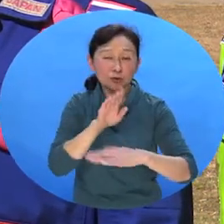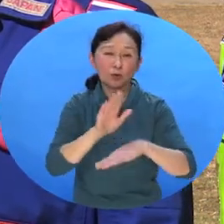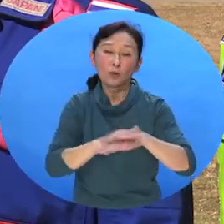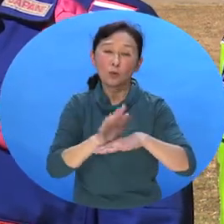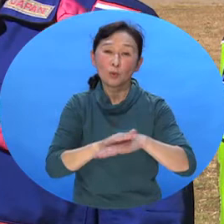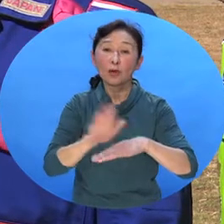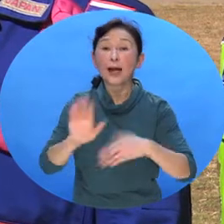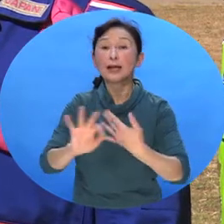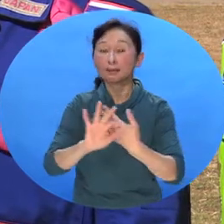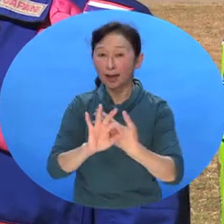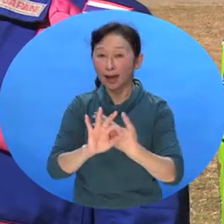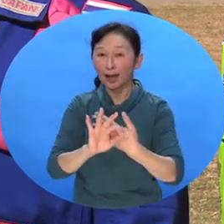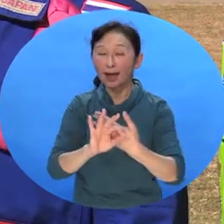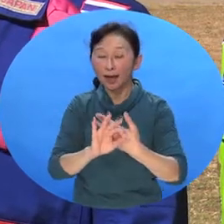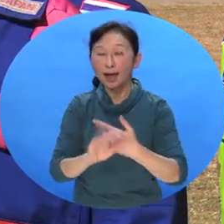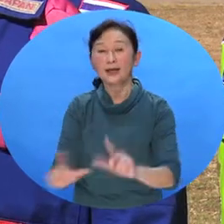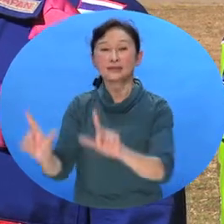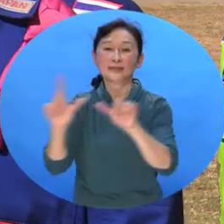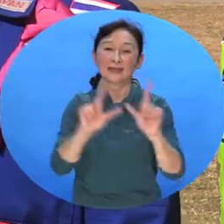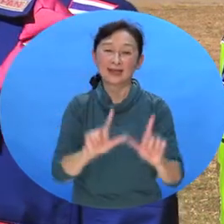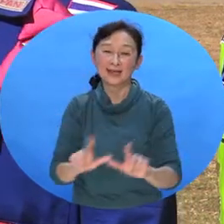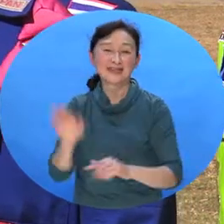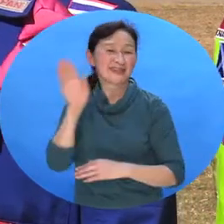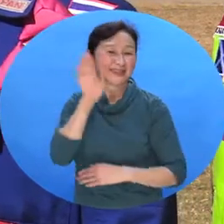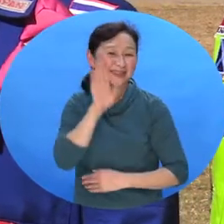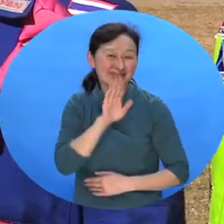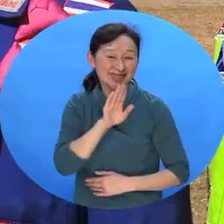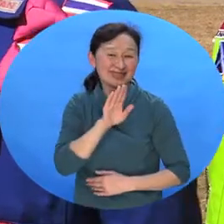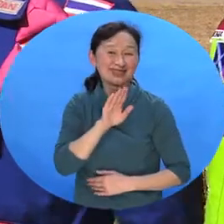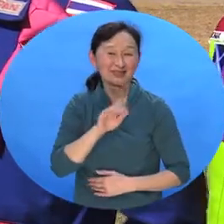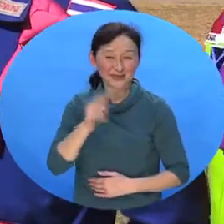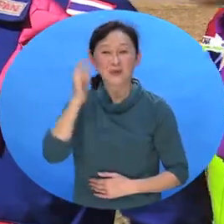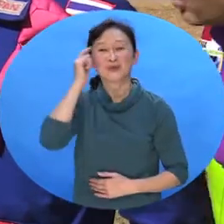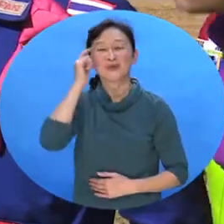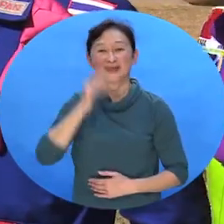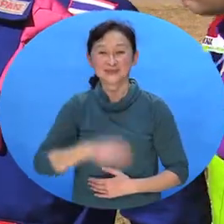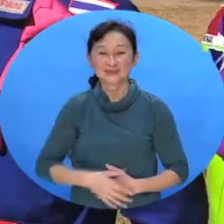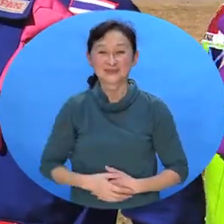来できれば、うん、はい、きっとどうでしょう、うん、暮らしやすい。 そうですね。